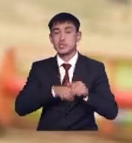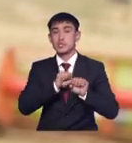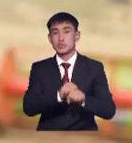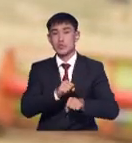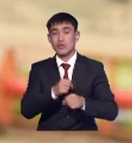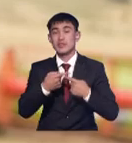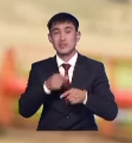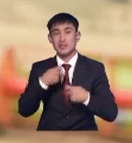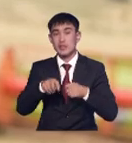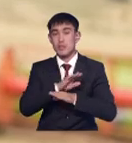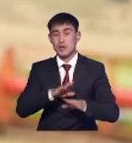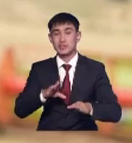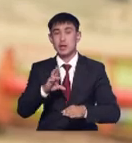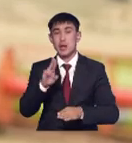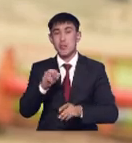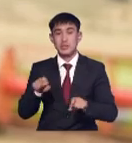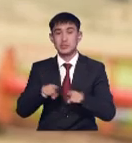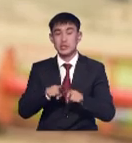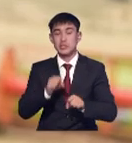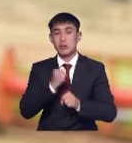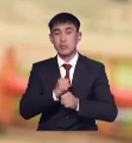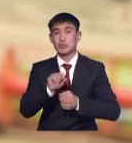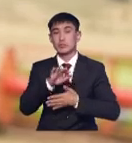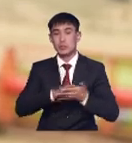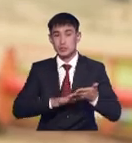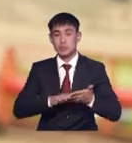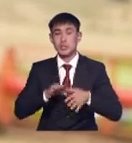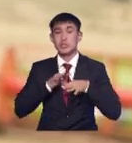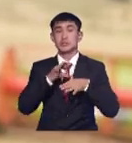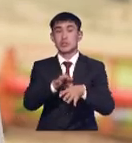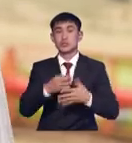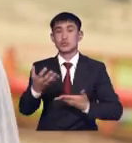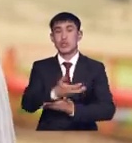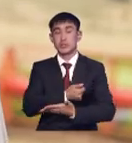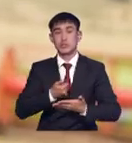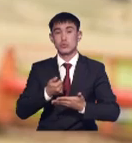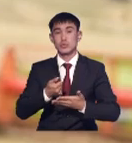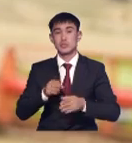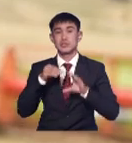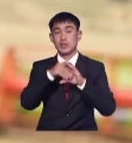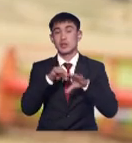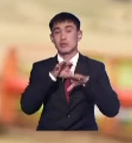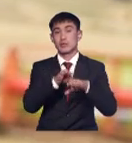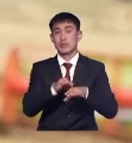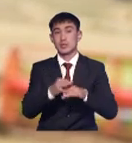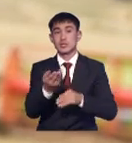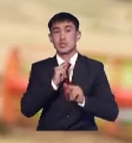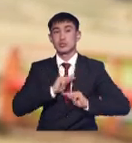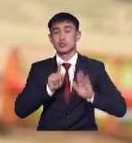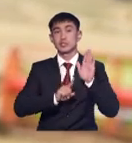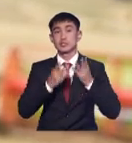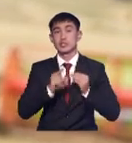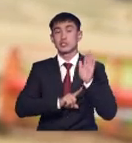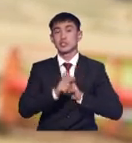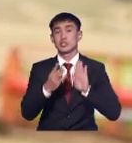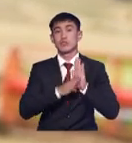техника не ломается. КАМАЗы также работают без перерыва, транспортируя собранный урожай на склады. Наш рабочий день начинается в 9